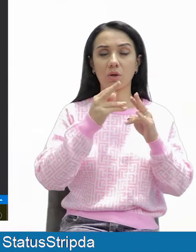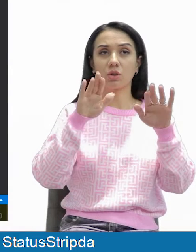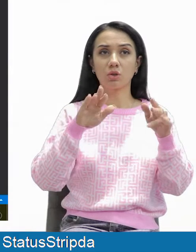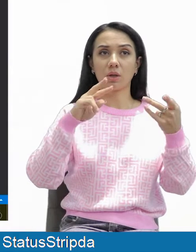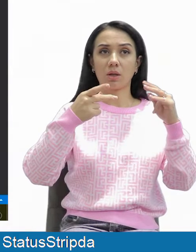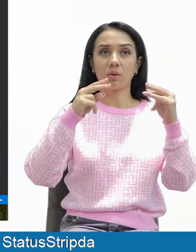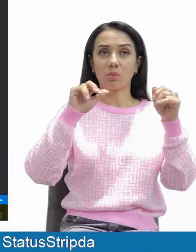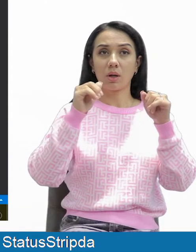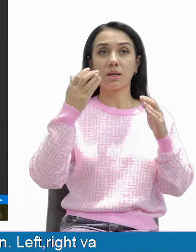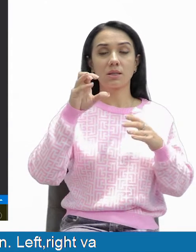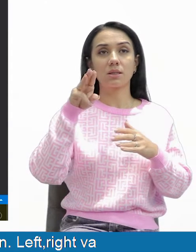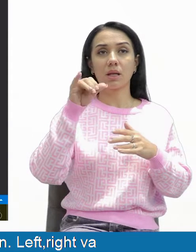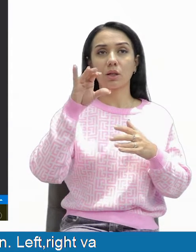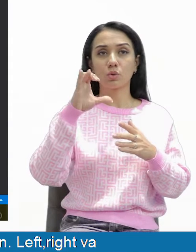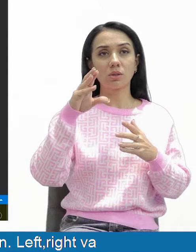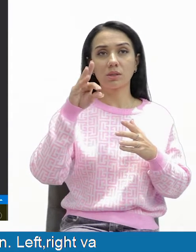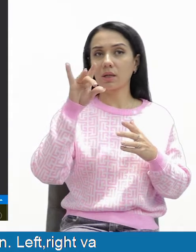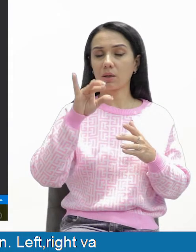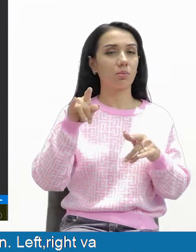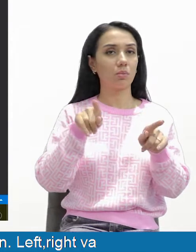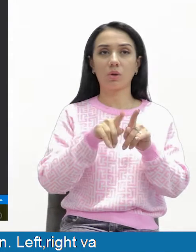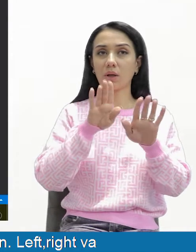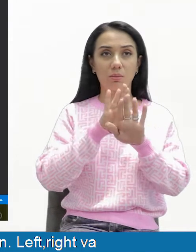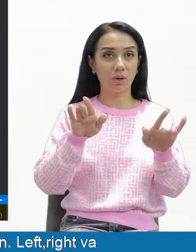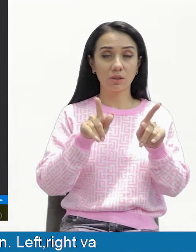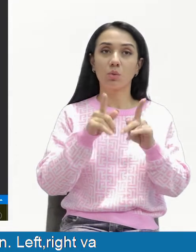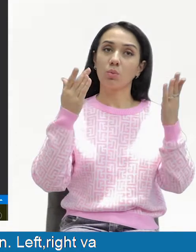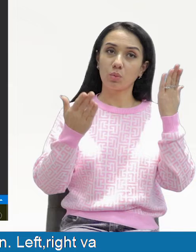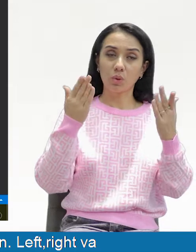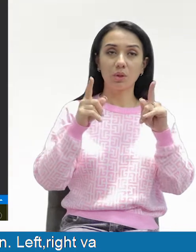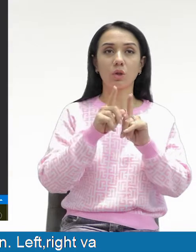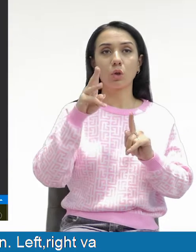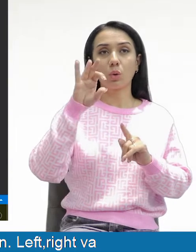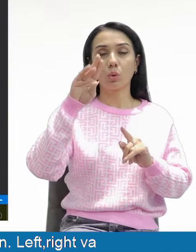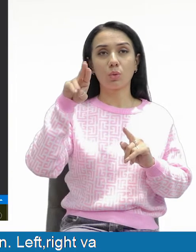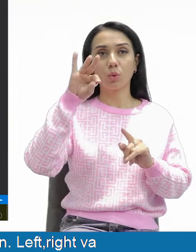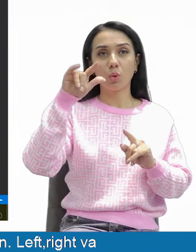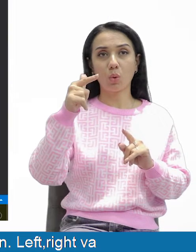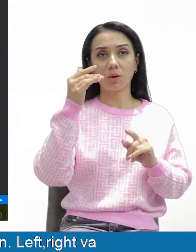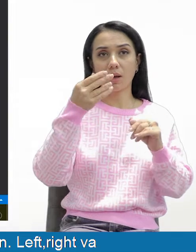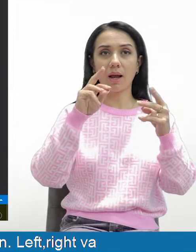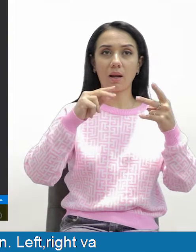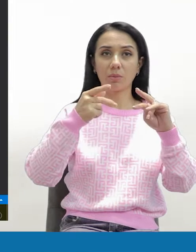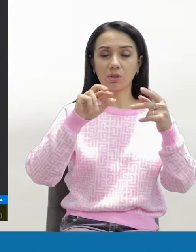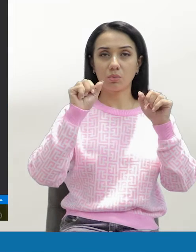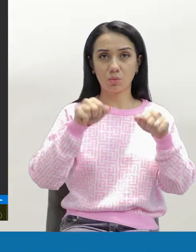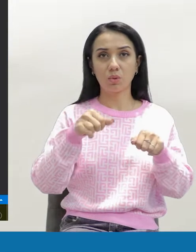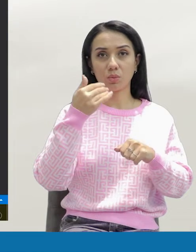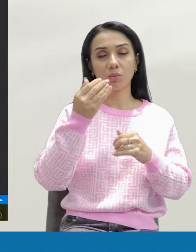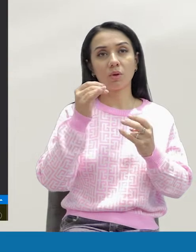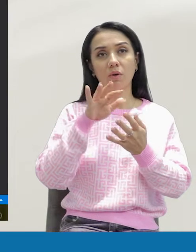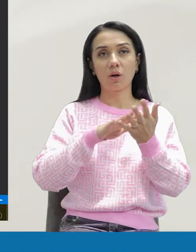almashtirib bo'lyapti. Status strip deb bo'lsa bunaqa emas. Yoki buni faqat doklarini almashtirishimiz mumkin. Left, right va